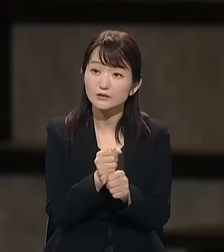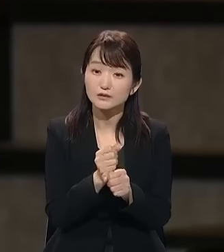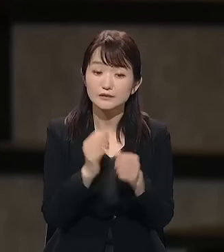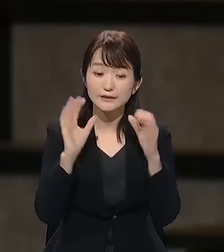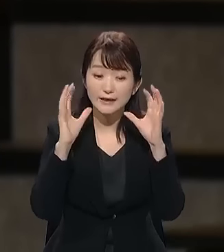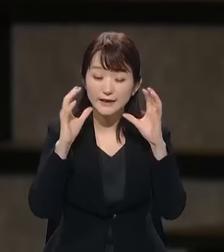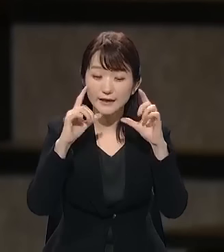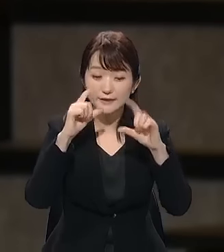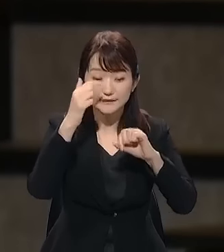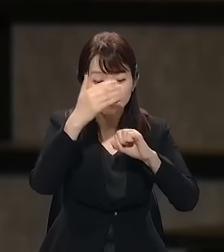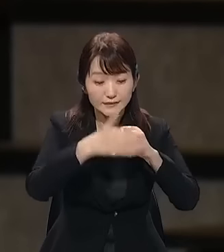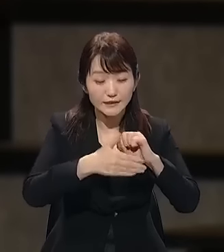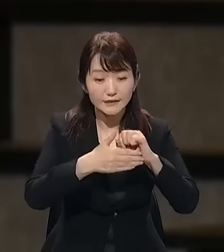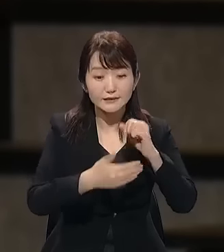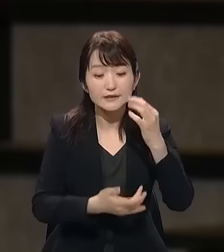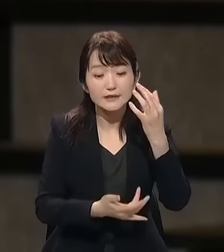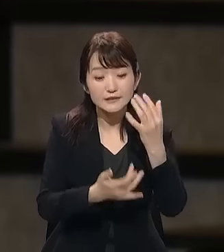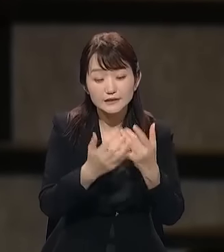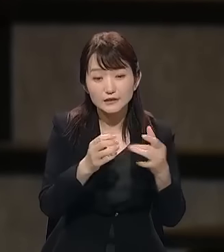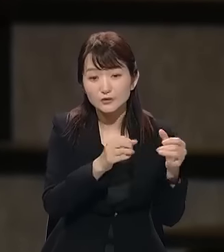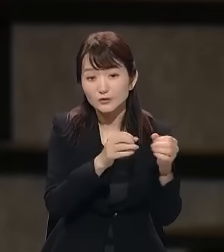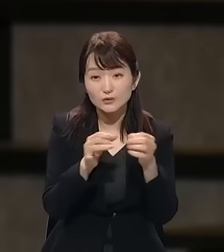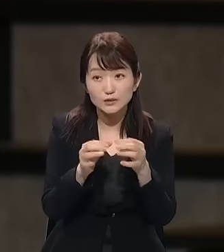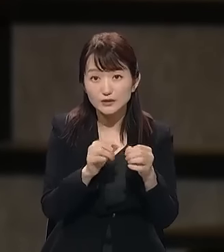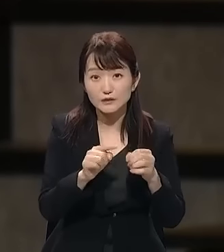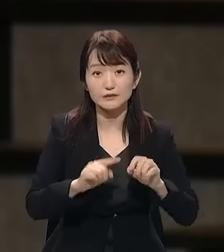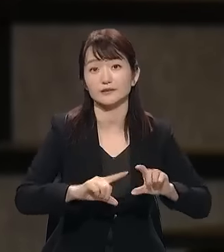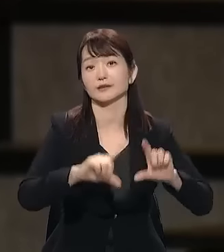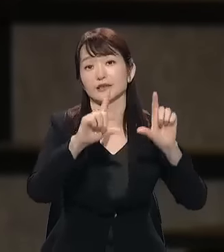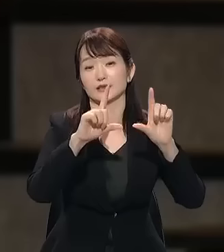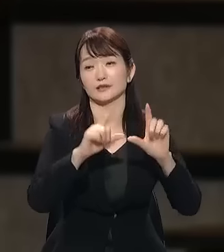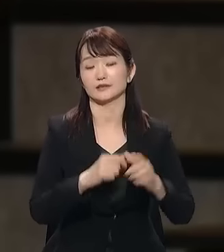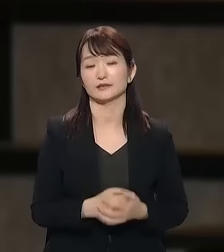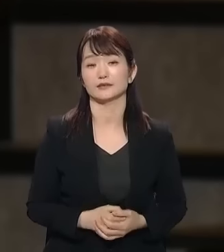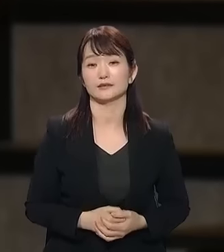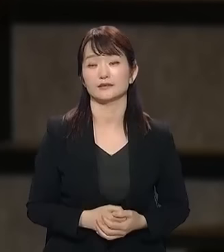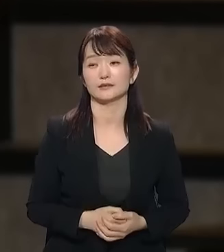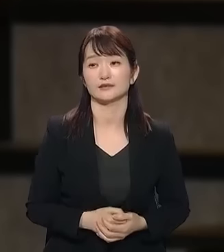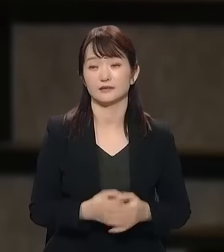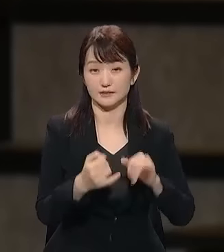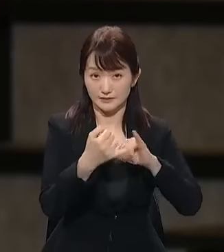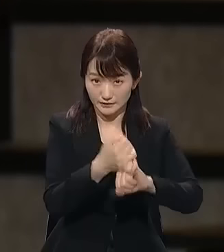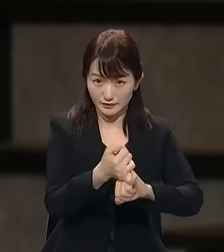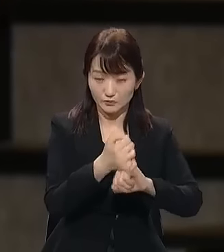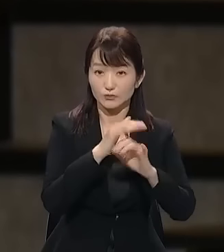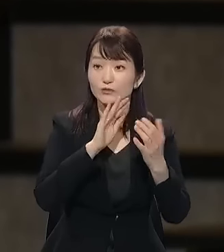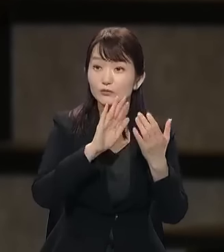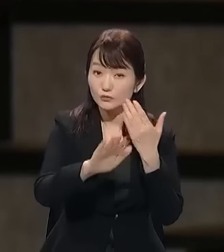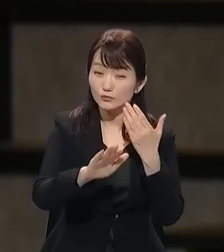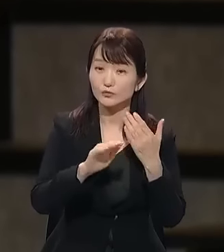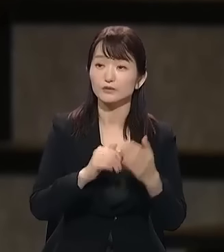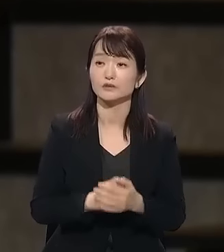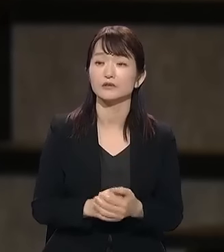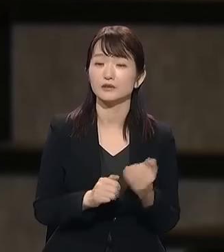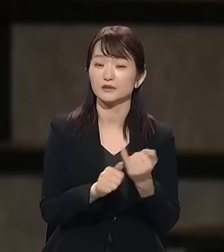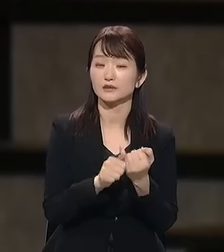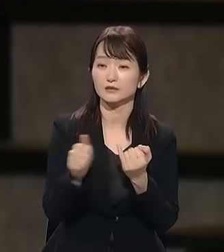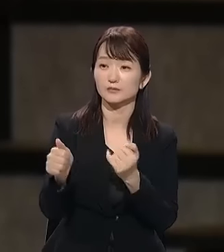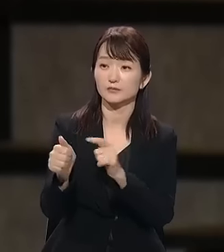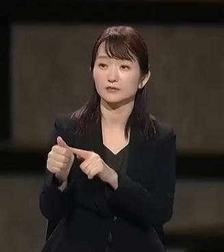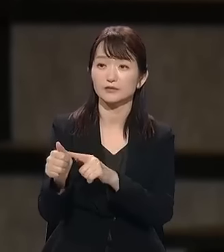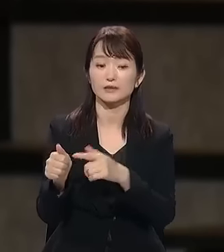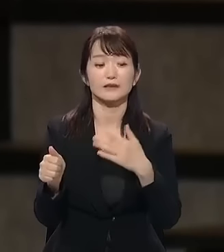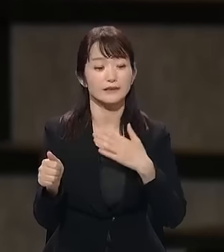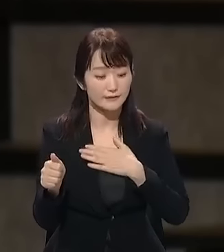사진을 태우자라고 얘기를 한 그날 어 그리고 약속을 하고 난 이후에 이제이 남편이 나